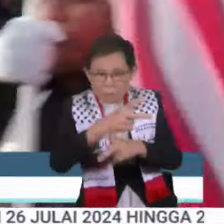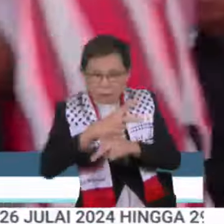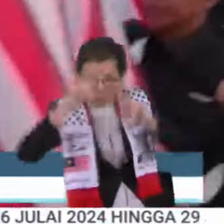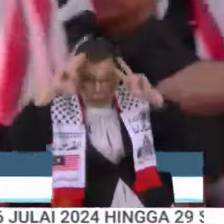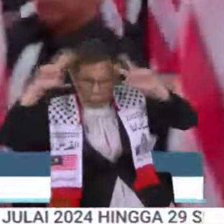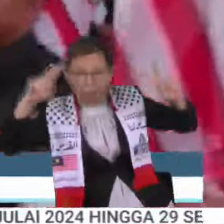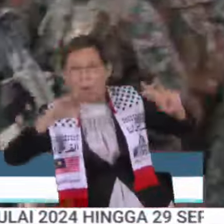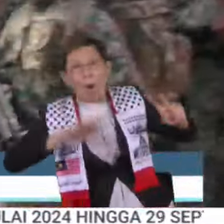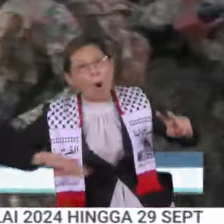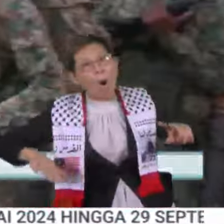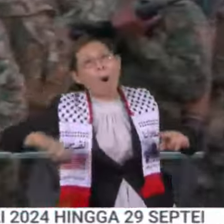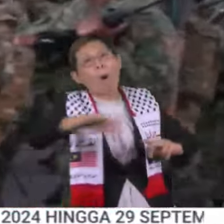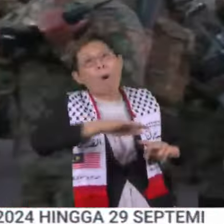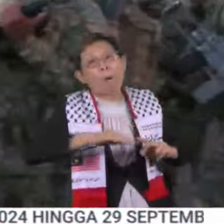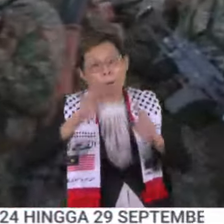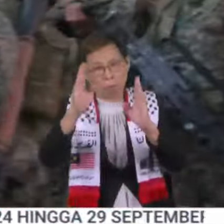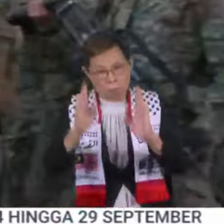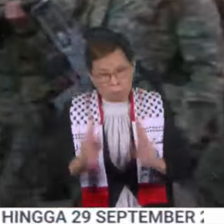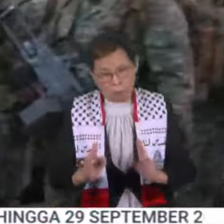keharmonian antara kaum.